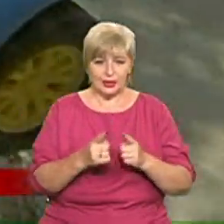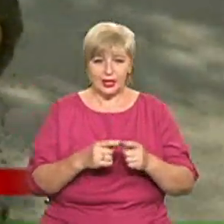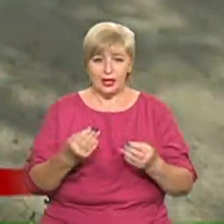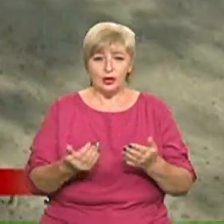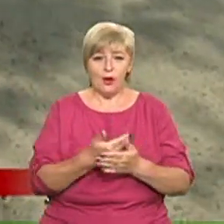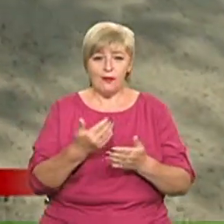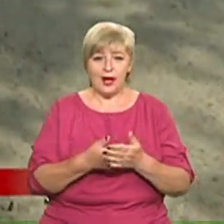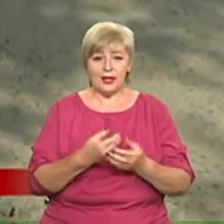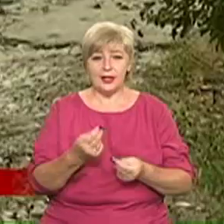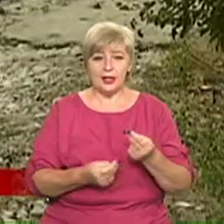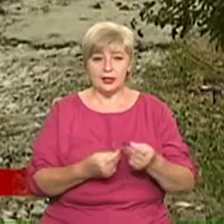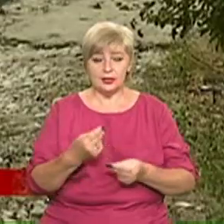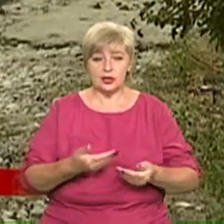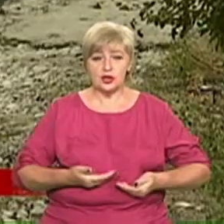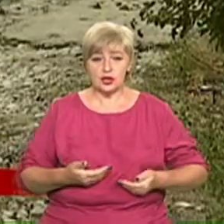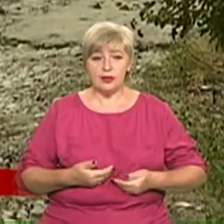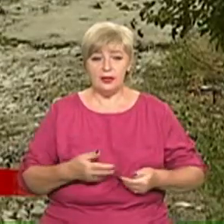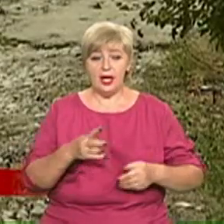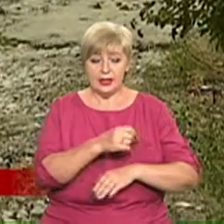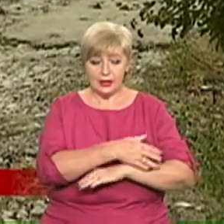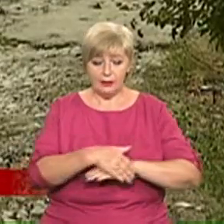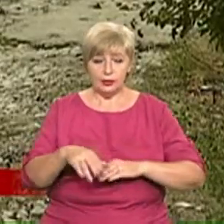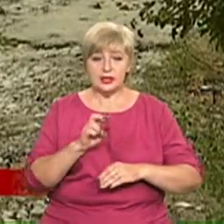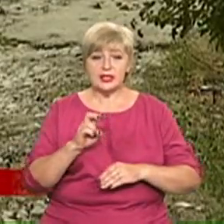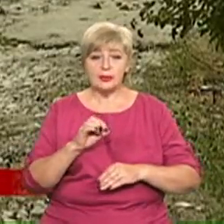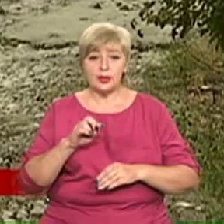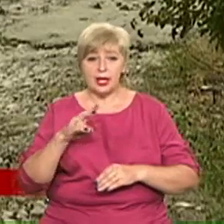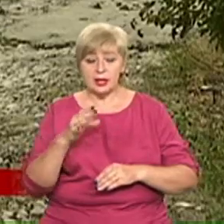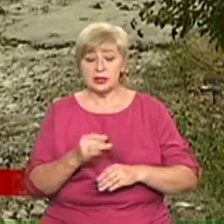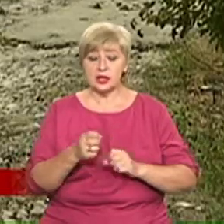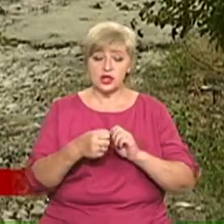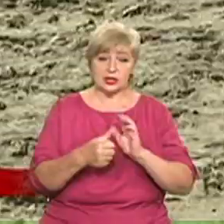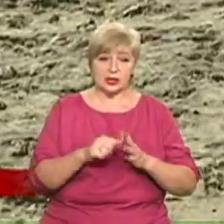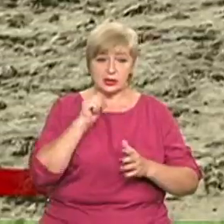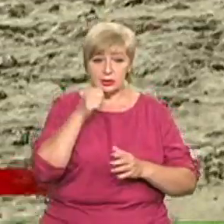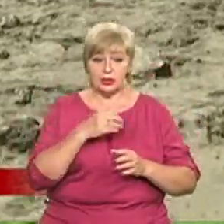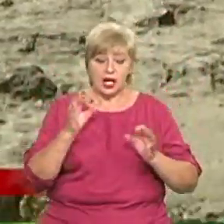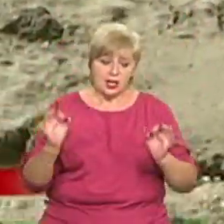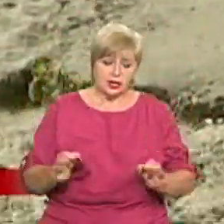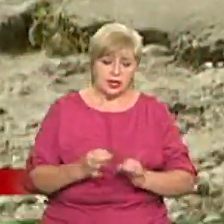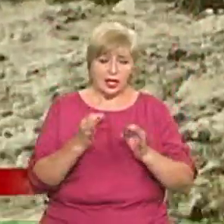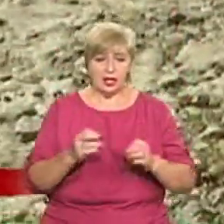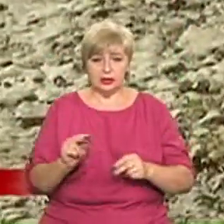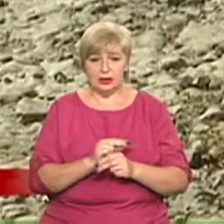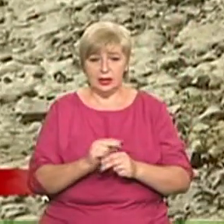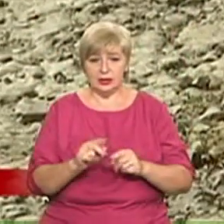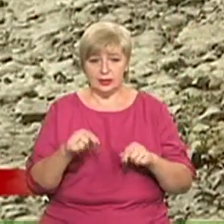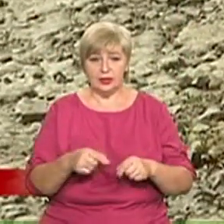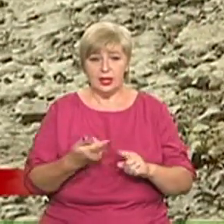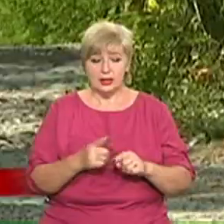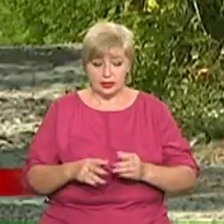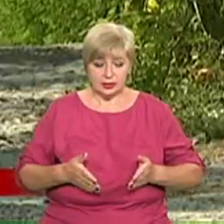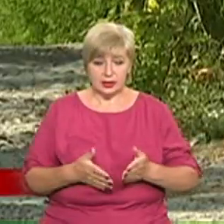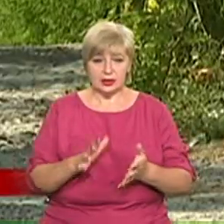Жінка каже, мешкає на Братській 16 рік, і жодного разу дорогу ніхто не ремонтував. Тепер автошлях – це груда